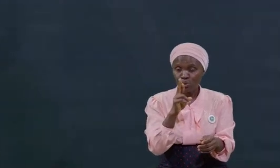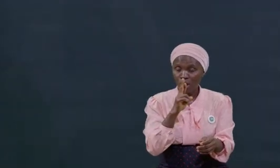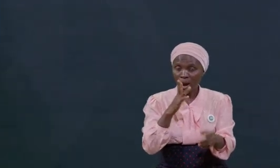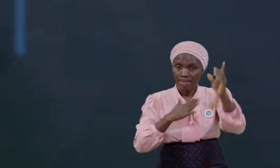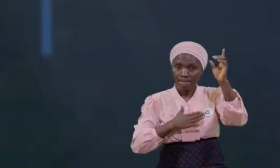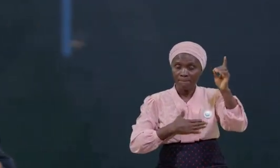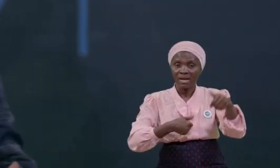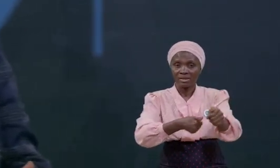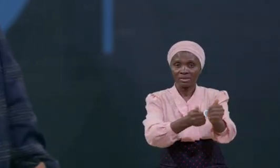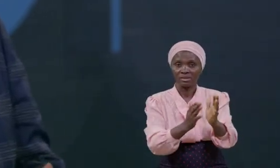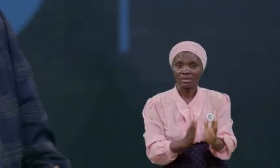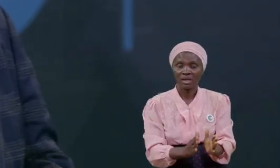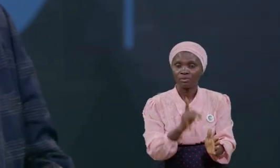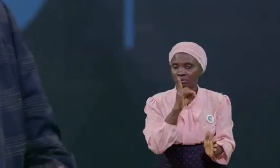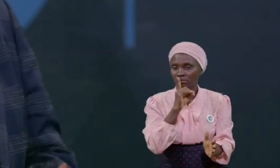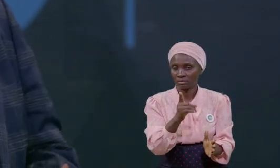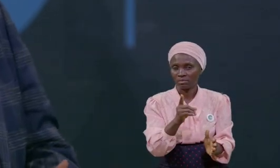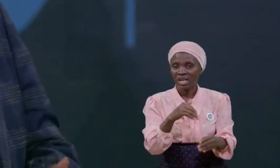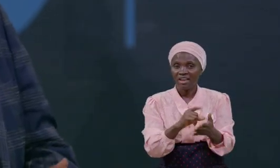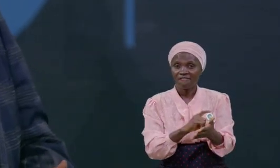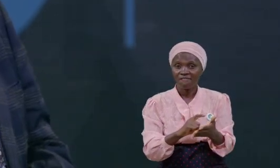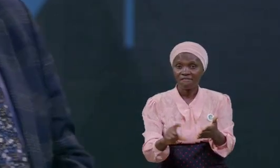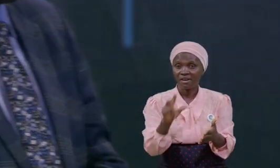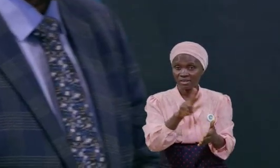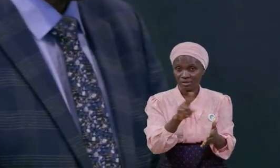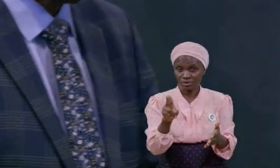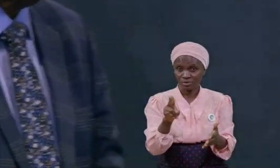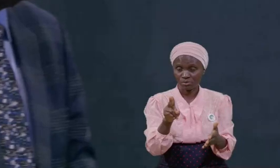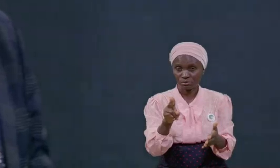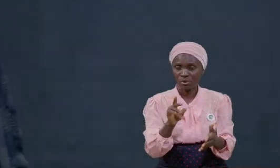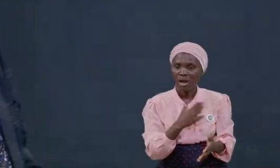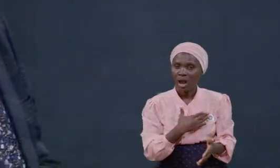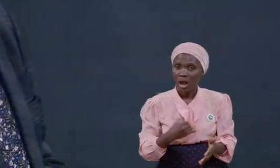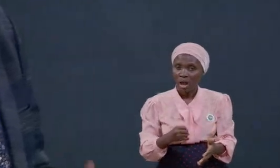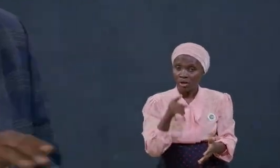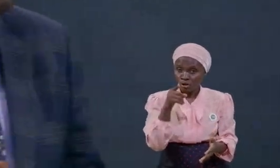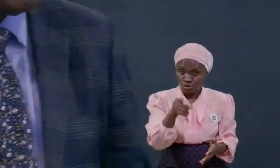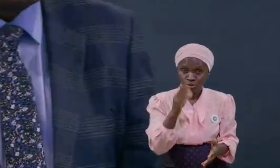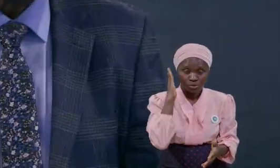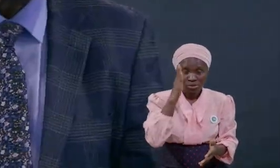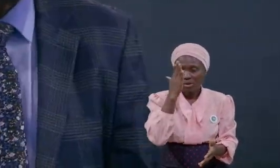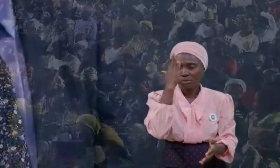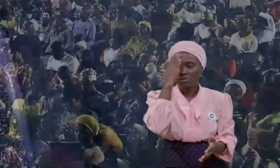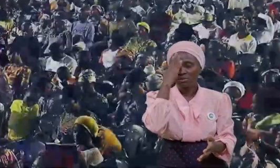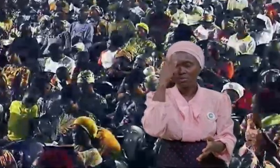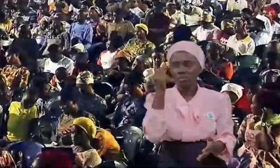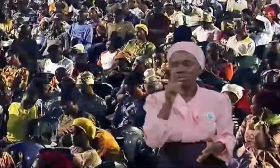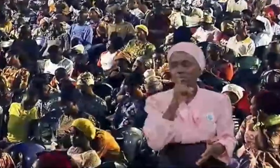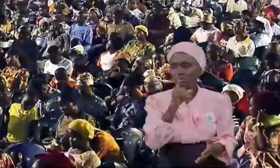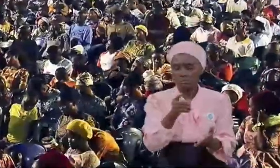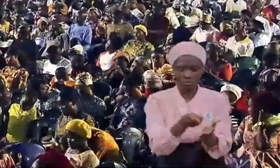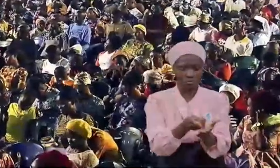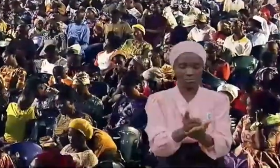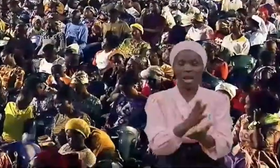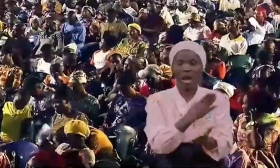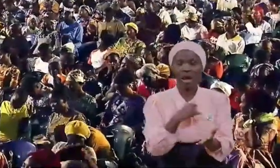Verset 32, vous connaîtrez la vérité. Vous connaîtrez la vérité et la vérité vous affranchira.